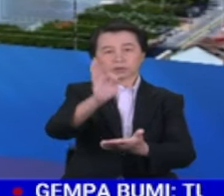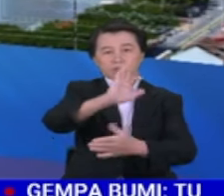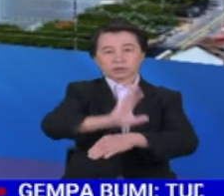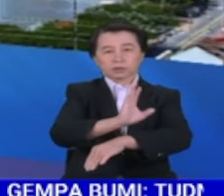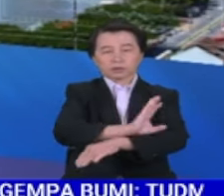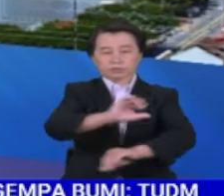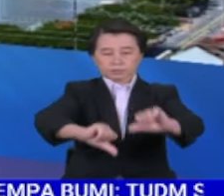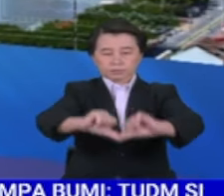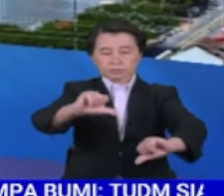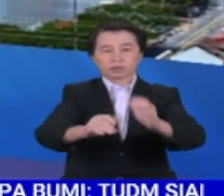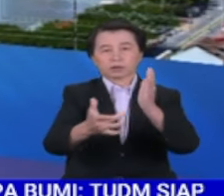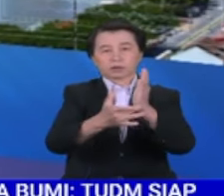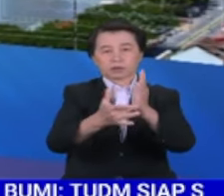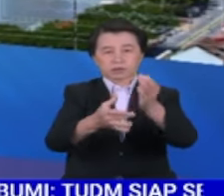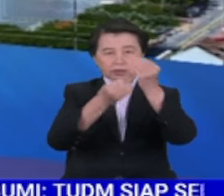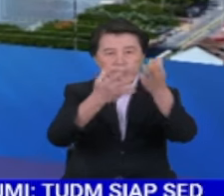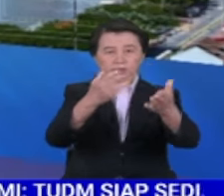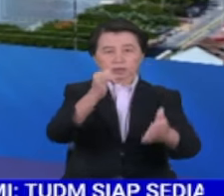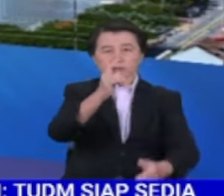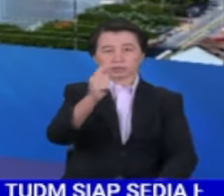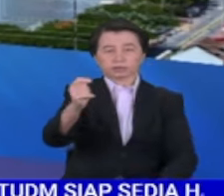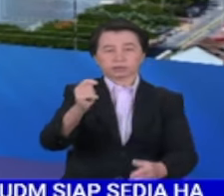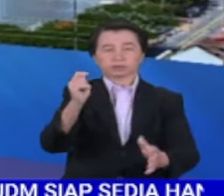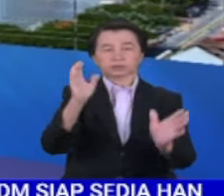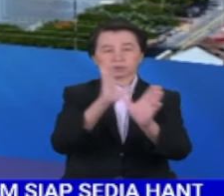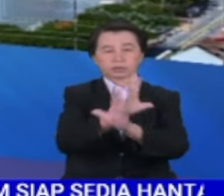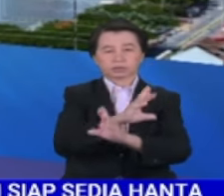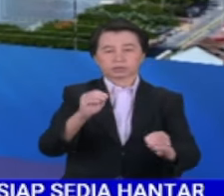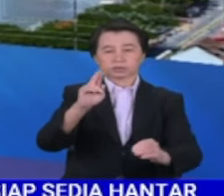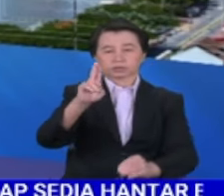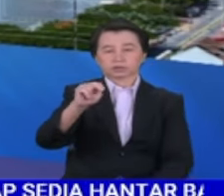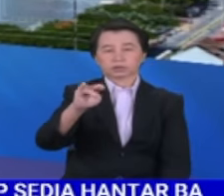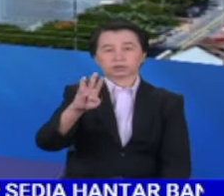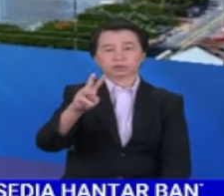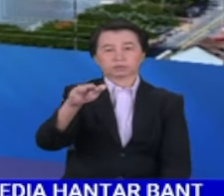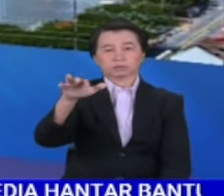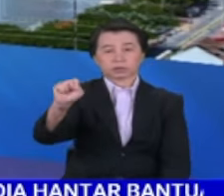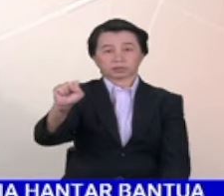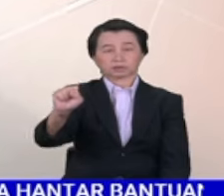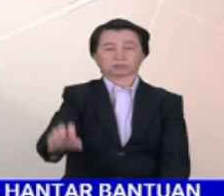computer science dan teknologi maklumat Universitas rawa unimas